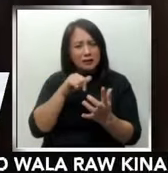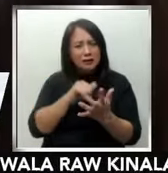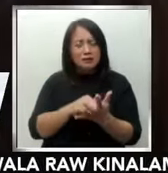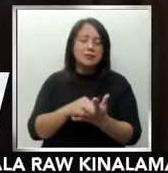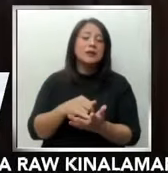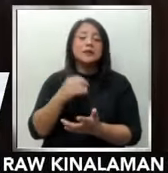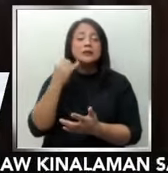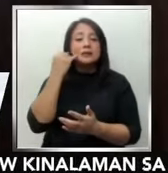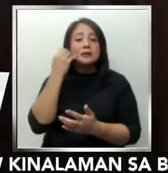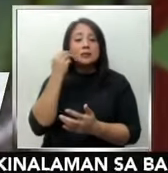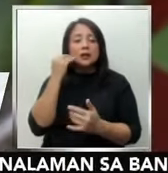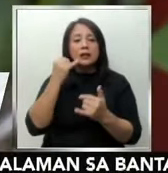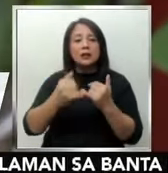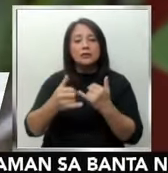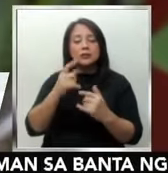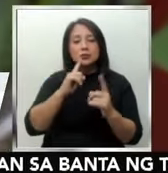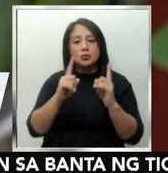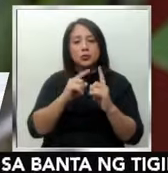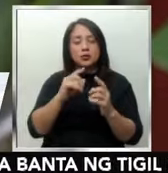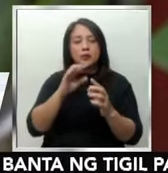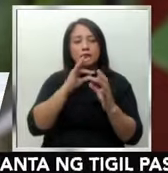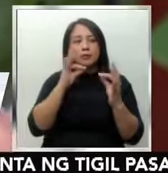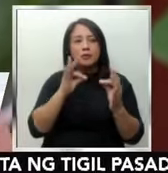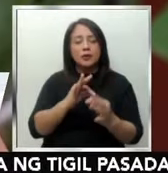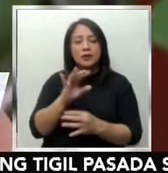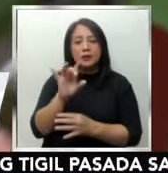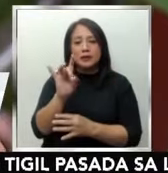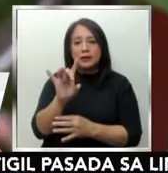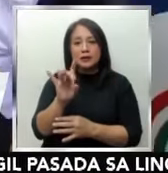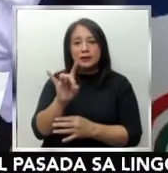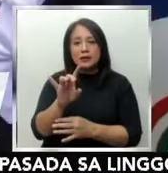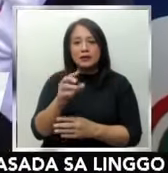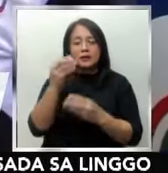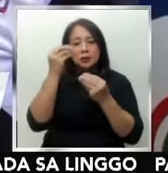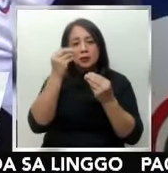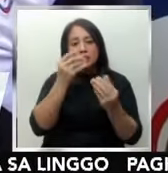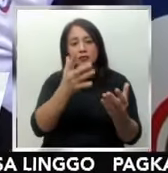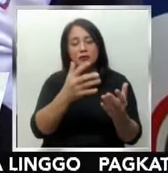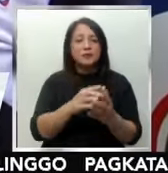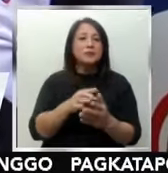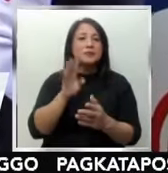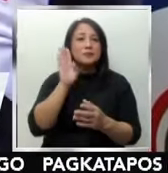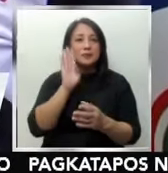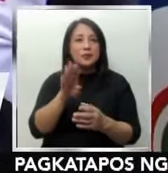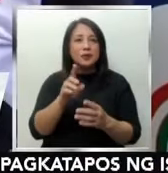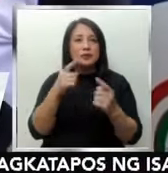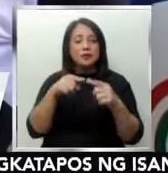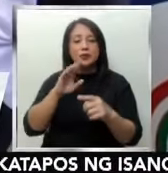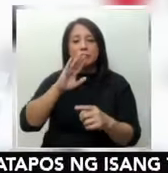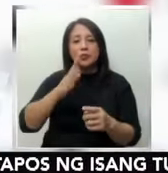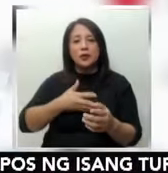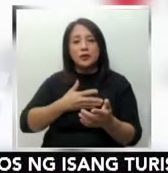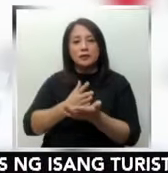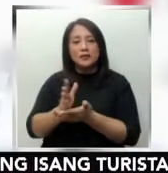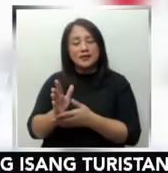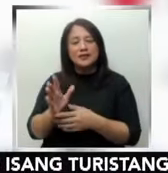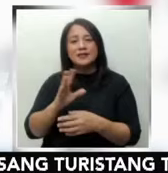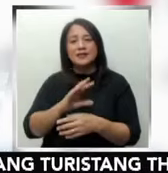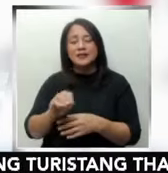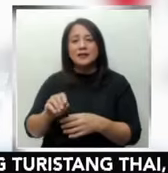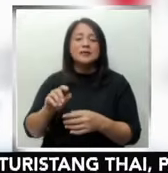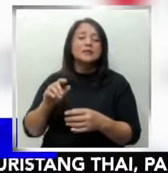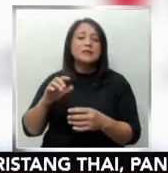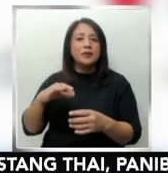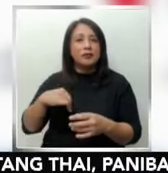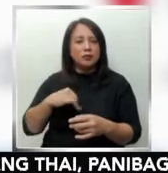huling nakausap ni Matt ng February 18 Sabado nagpaalam daw sa kany ang kapatid na dadulo sa welcome rights ng taogama fraternity kampanti daw